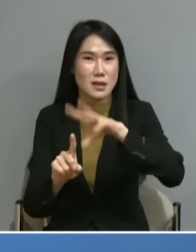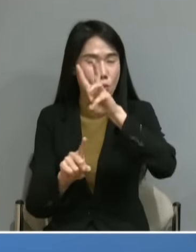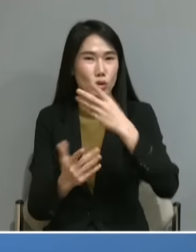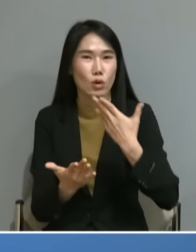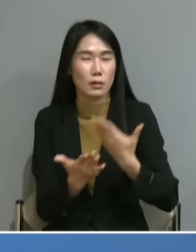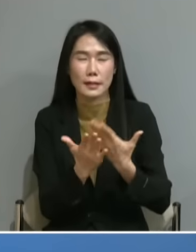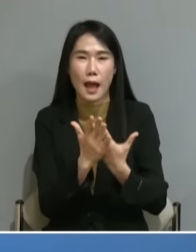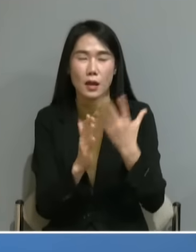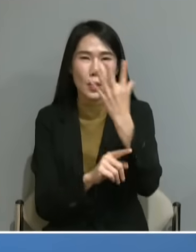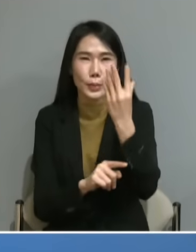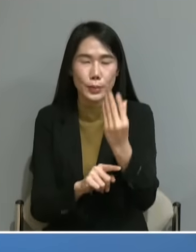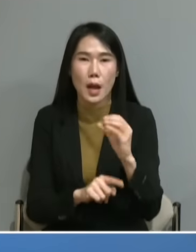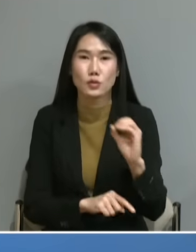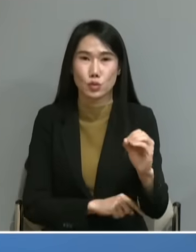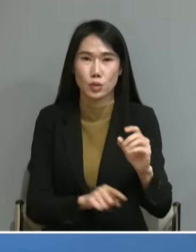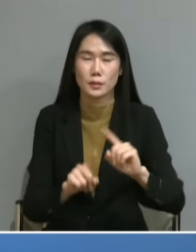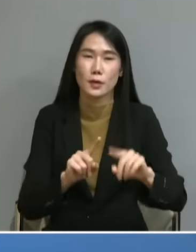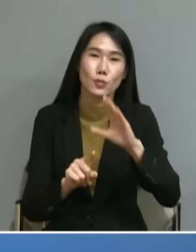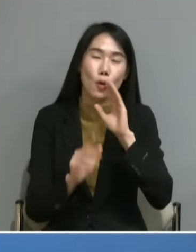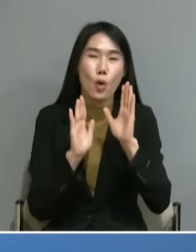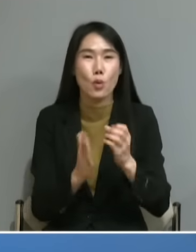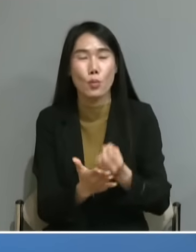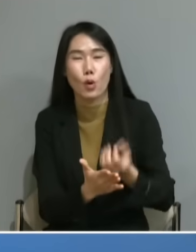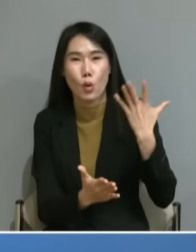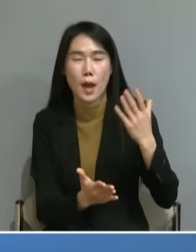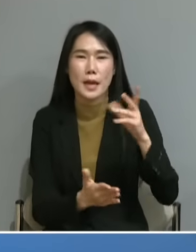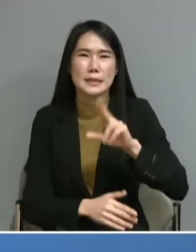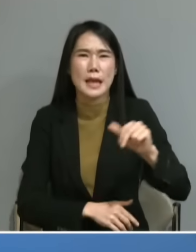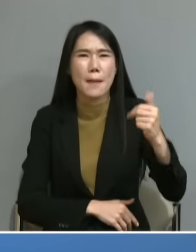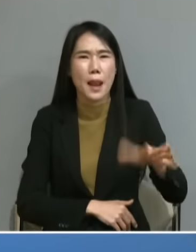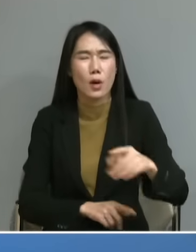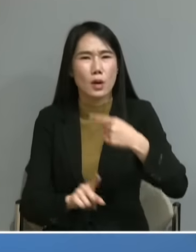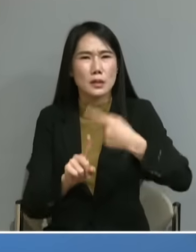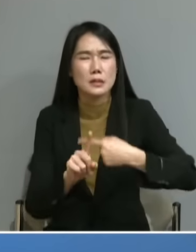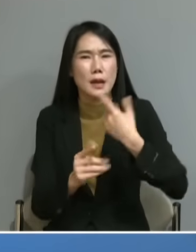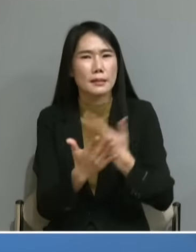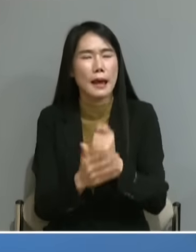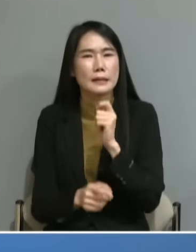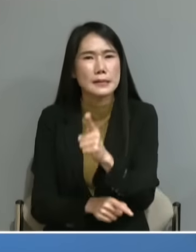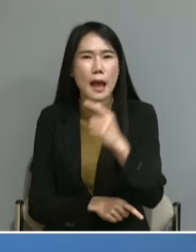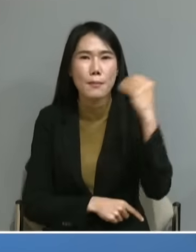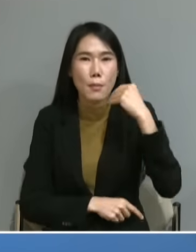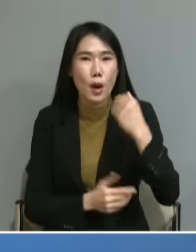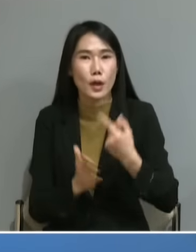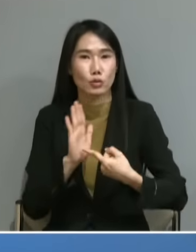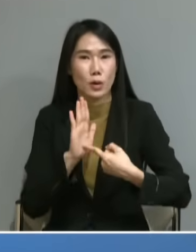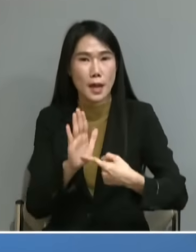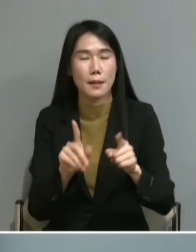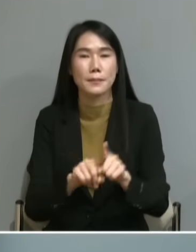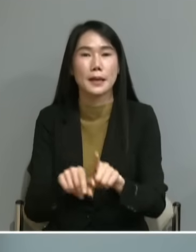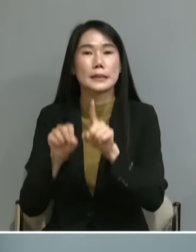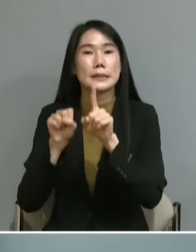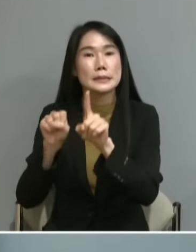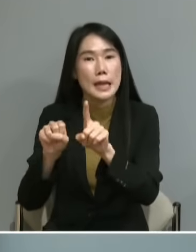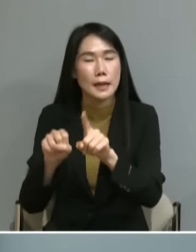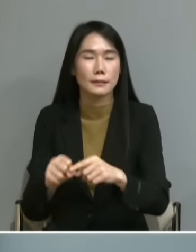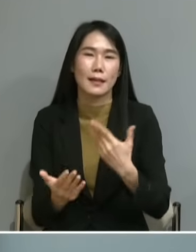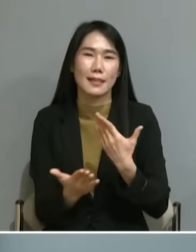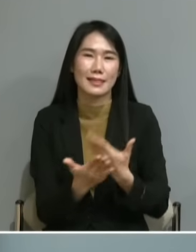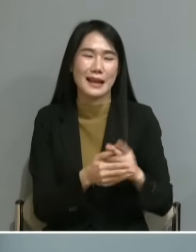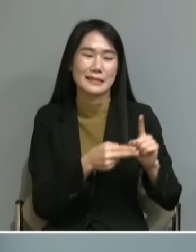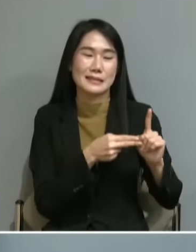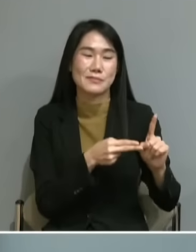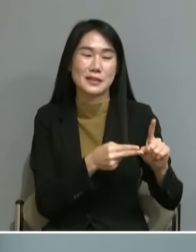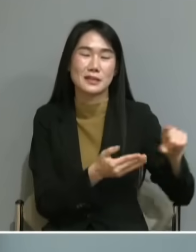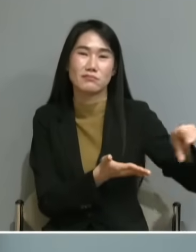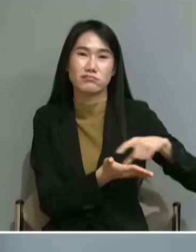ต้องใช้ให้หมดแต่เมื่อท่านใช้ไปแล้วเนี่ยท่านมีค่าใช้จ่ายต่อเดือนอยู่ที่ยกตัวอย่าง 100,000 บาทท่านใช้เงิน 10,000 ที่เ